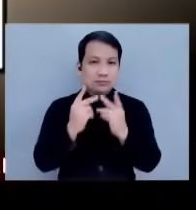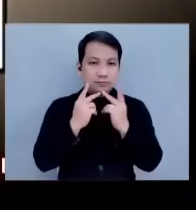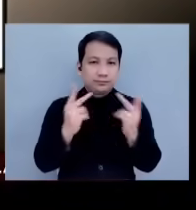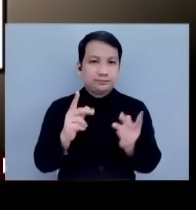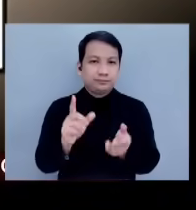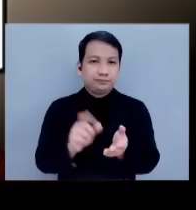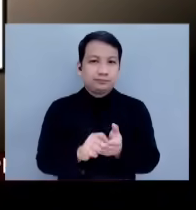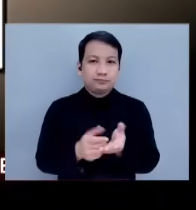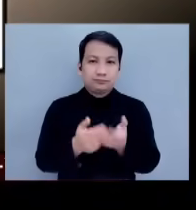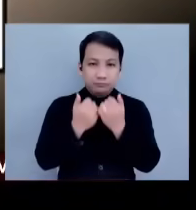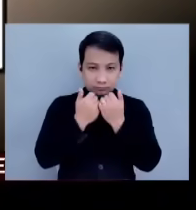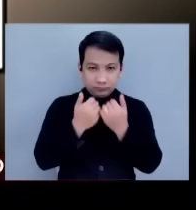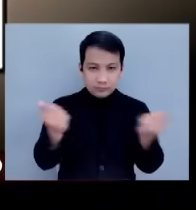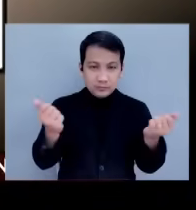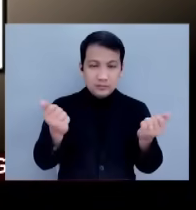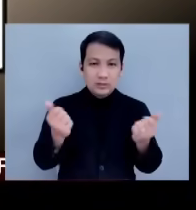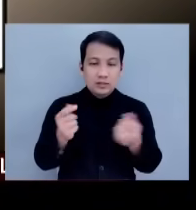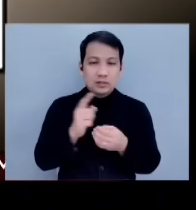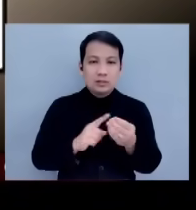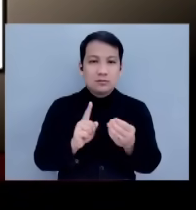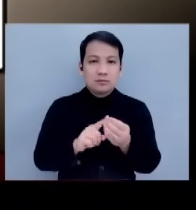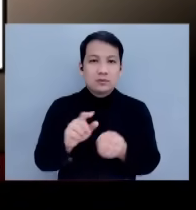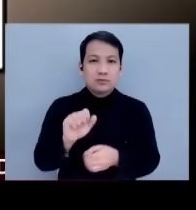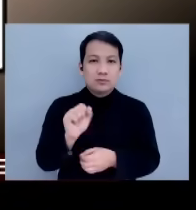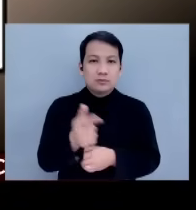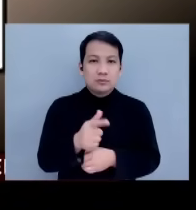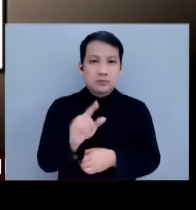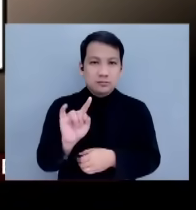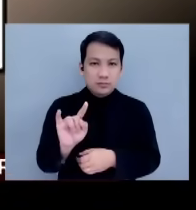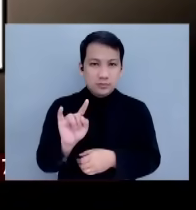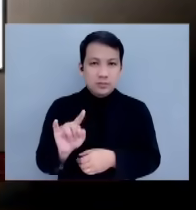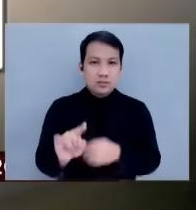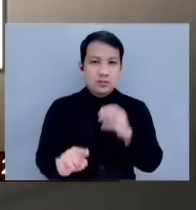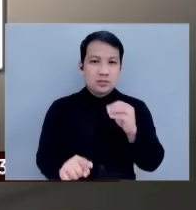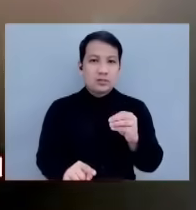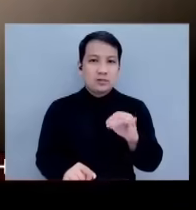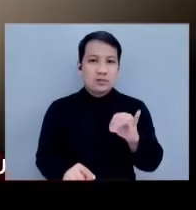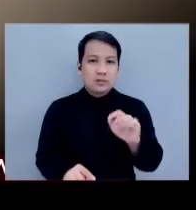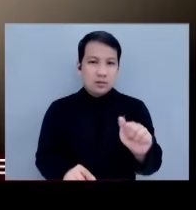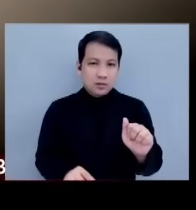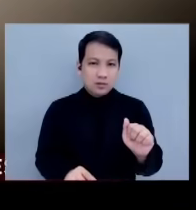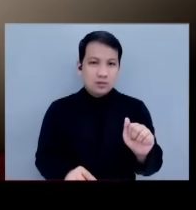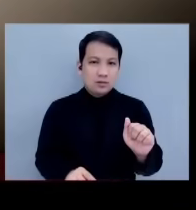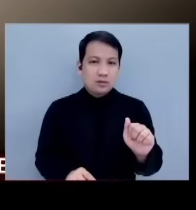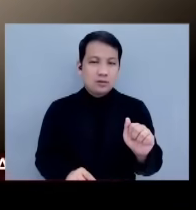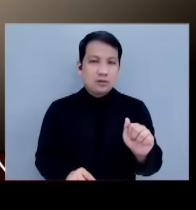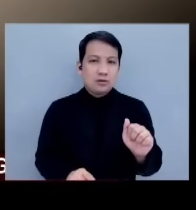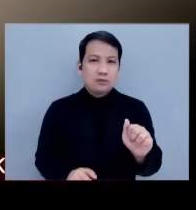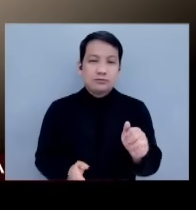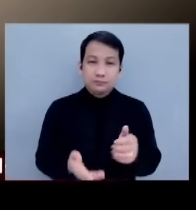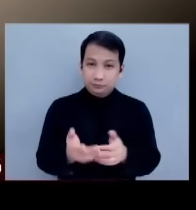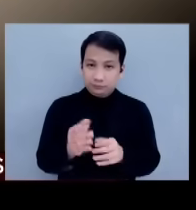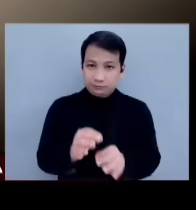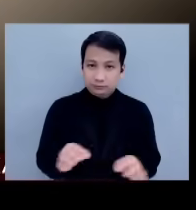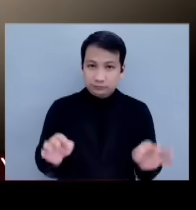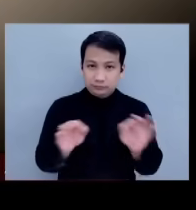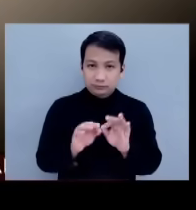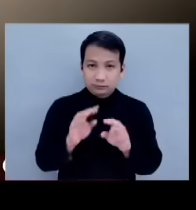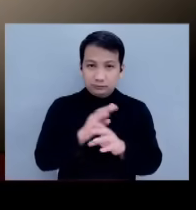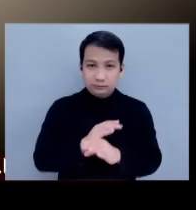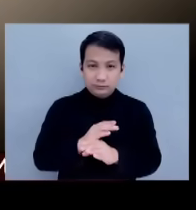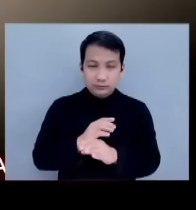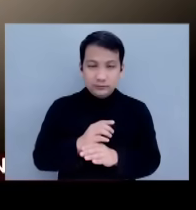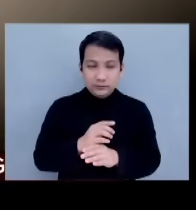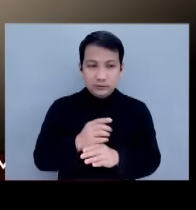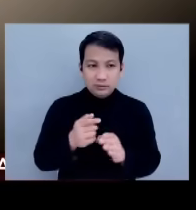anunsyo, sa mga opisyal na social media pages ng MIAA lang tayo maniwala. Mga kapatid, maging maingat sa mga nakikita natin